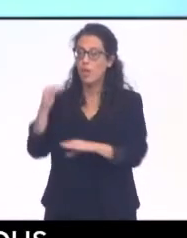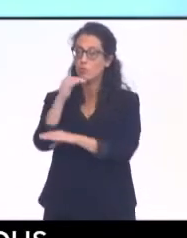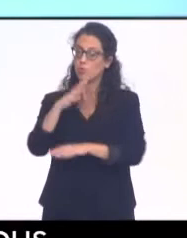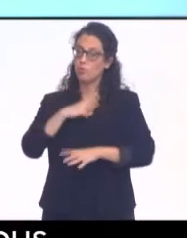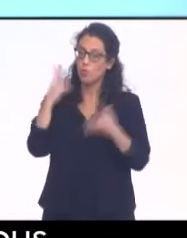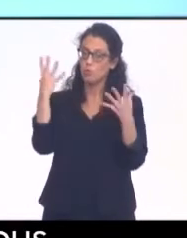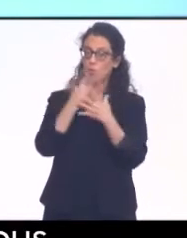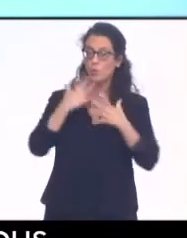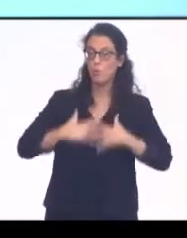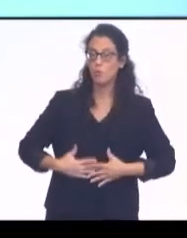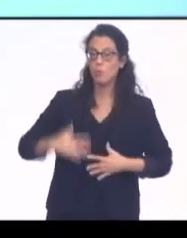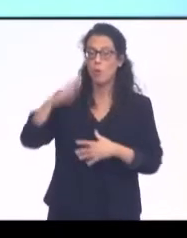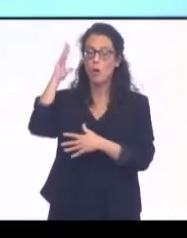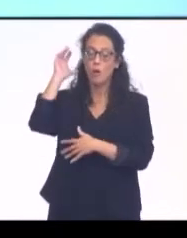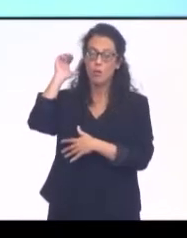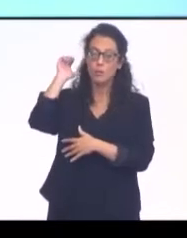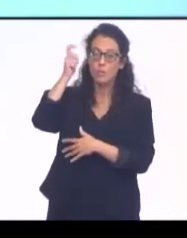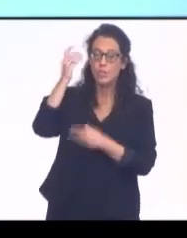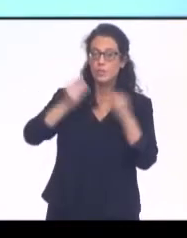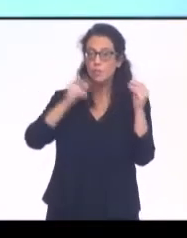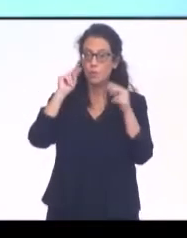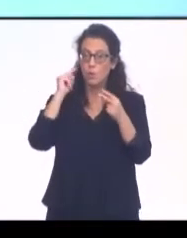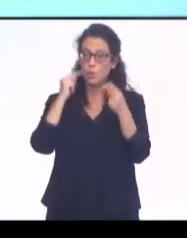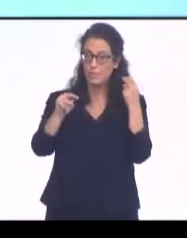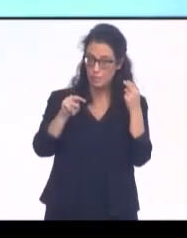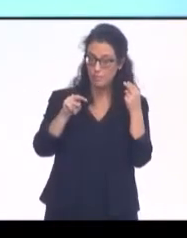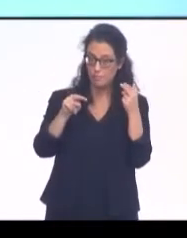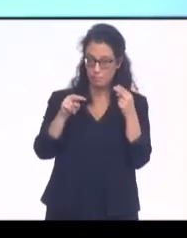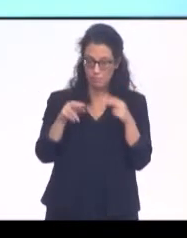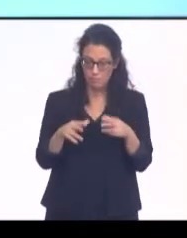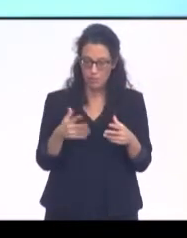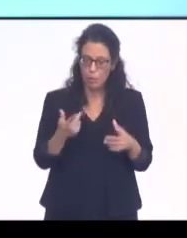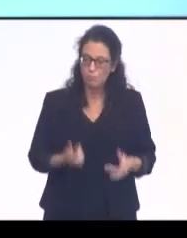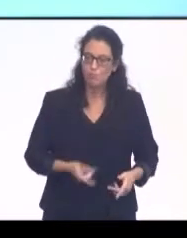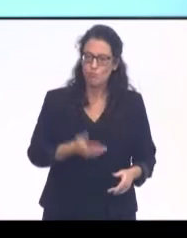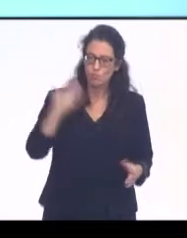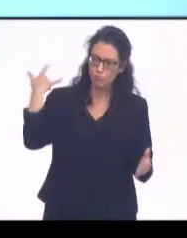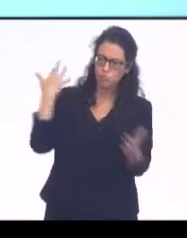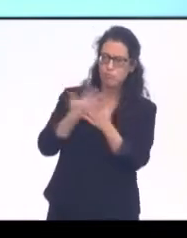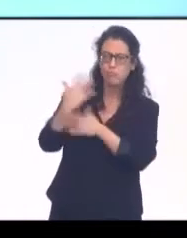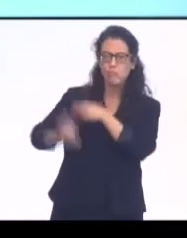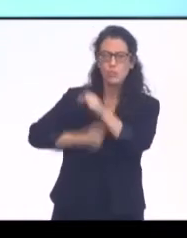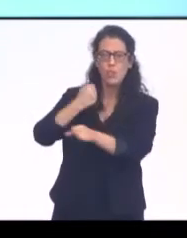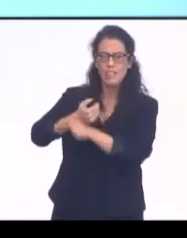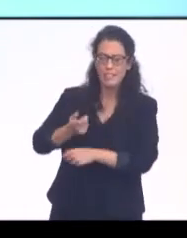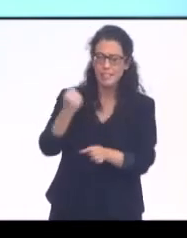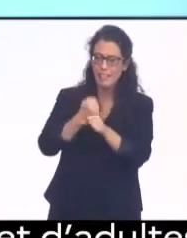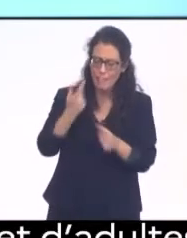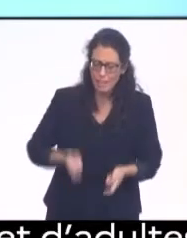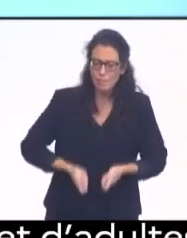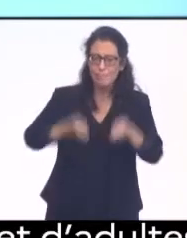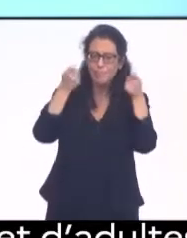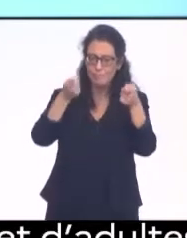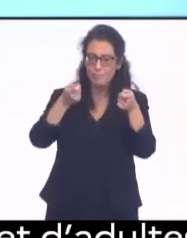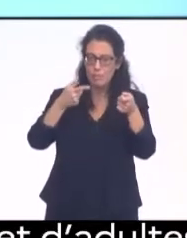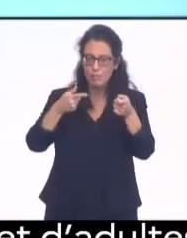cognitif ou de l'autisme ont, durant le premier confinement, perdu le fruit d'années de travail menées avec l'appui des professionnels. Ce